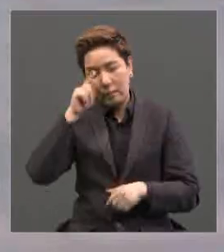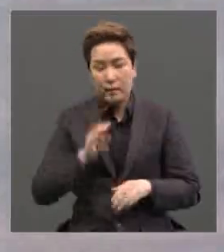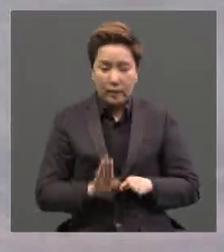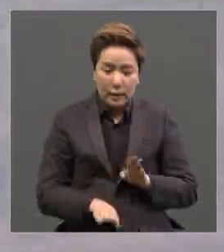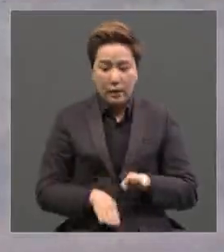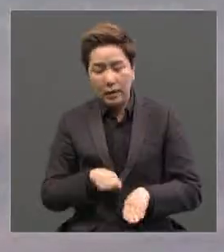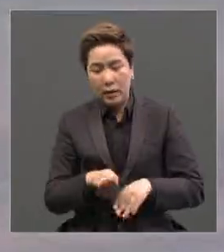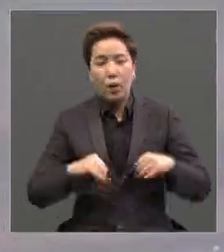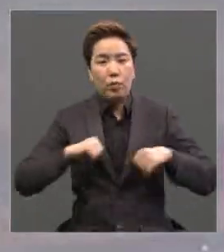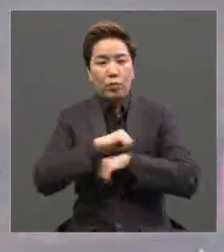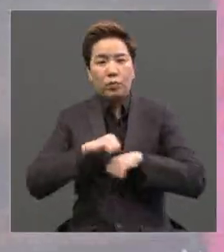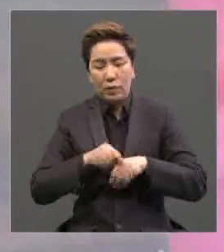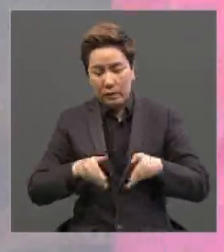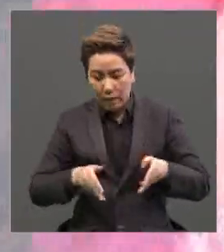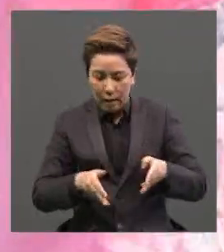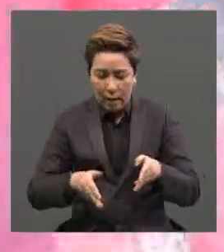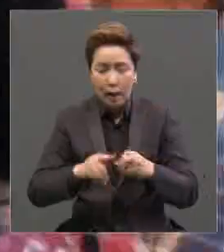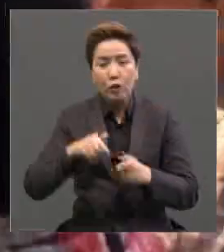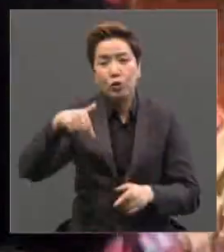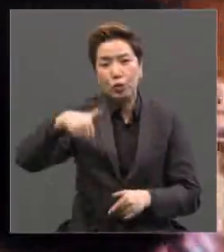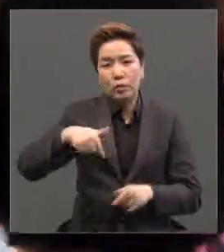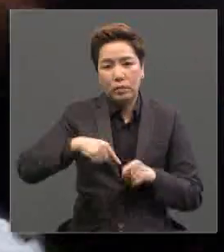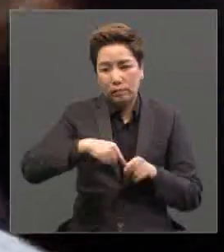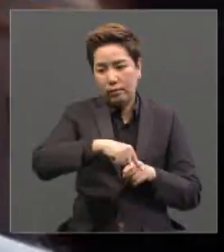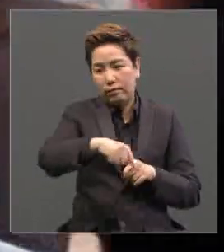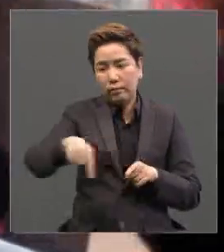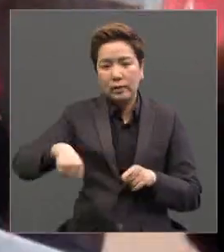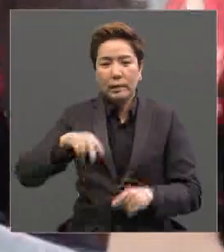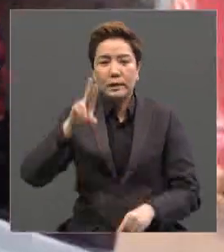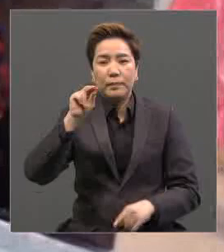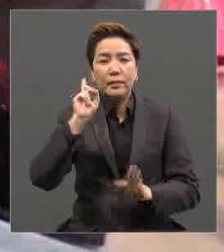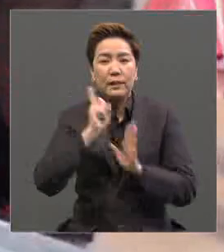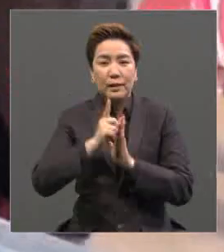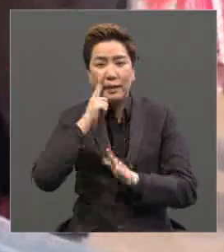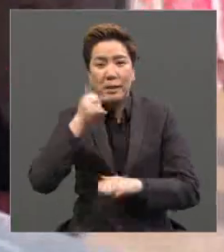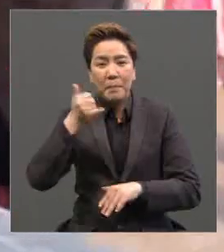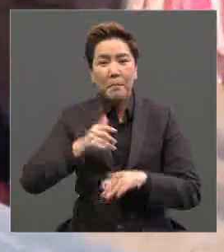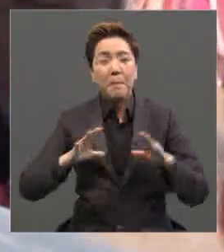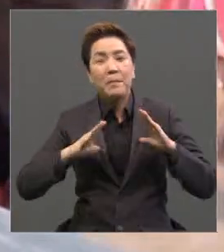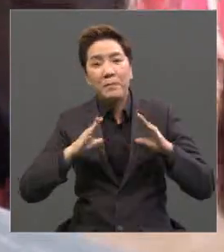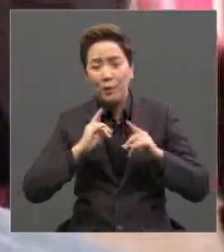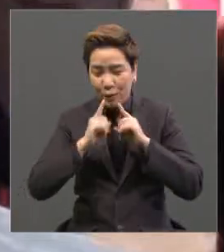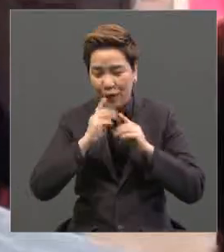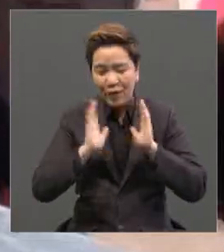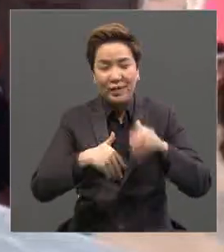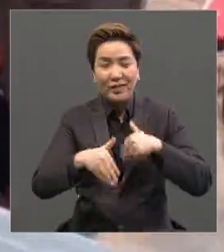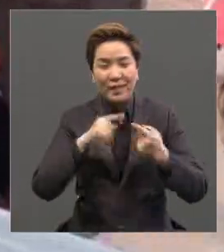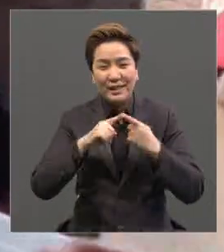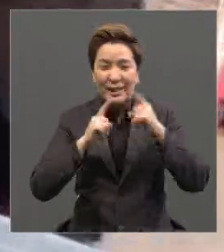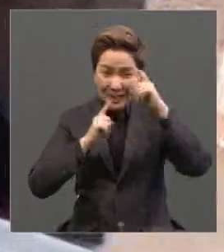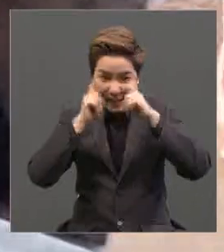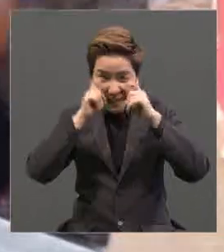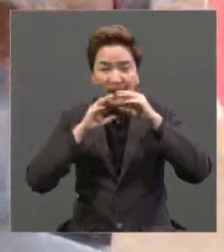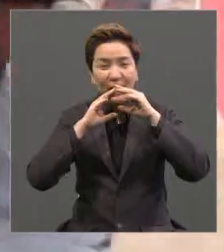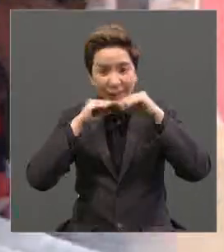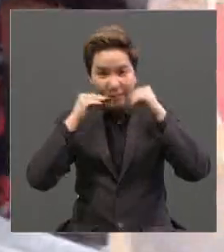ำลังกายนะคะแล้วก็เดินไปตามทางในสวนลุมประมาณ30นาทีระหว่างทางกล่าวทักทายประชาชนด้วยสีหน้